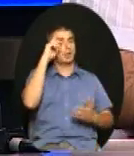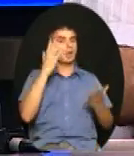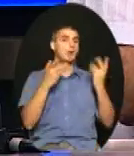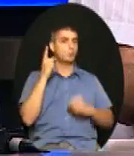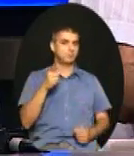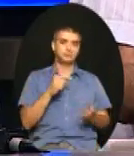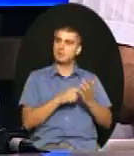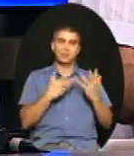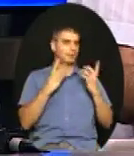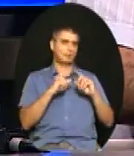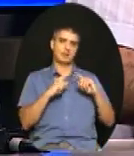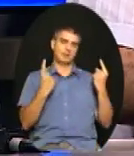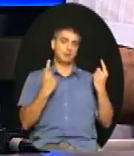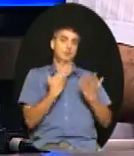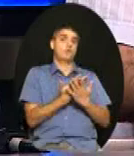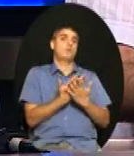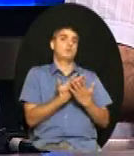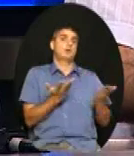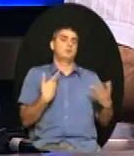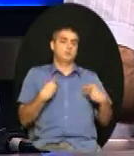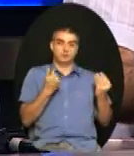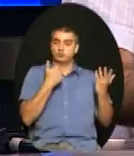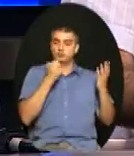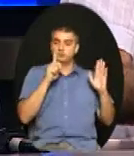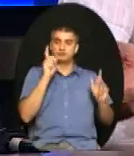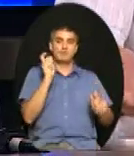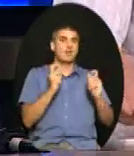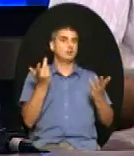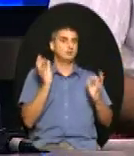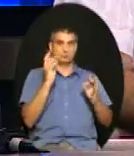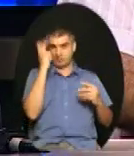מאזן, כי אין דרך אחרת, ועובדה, הקרבנו 67